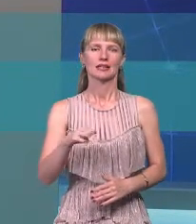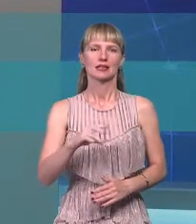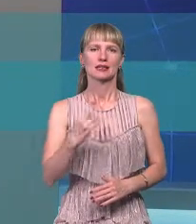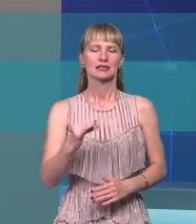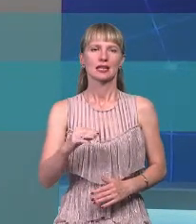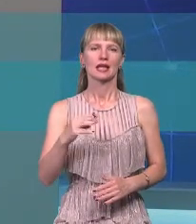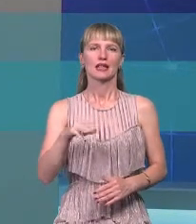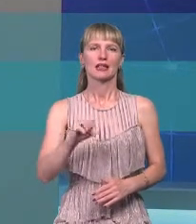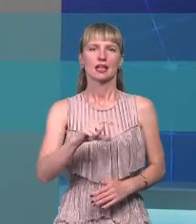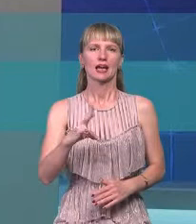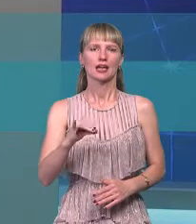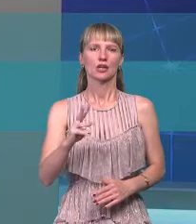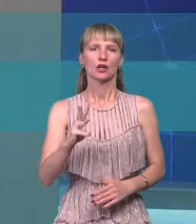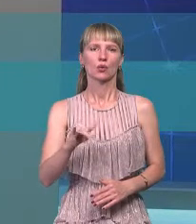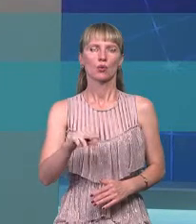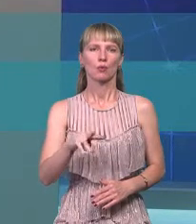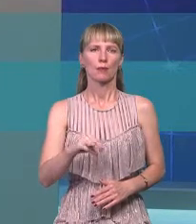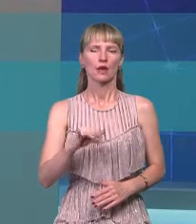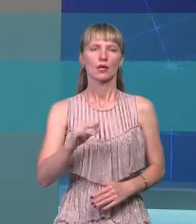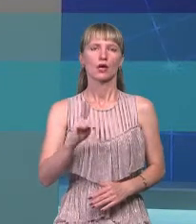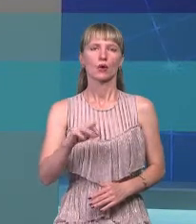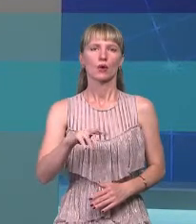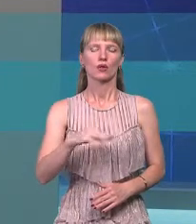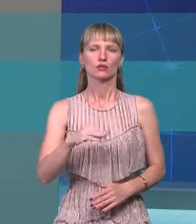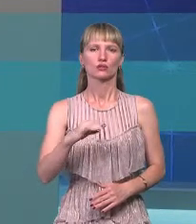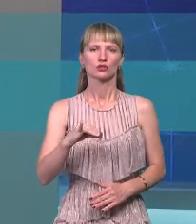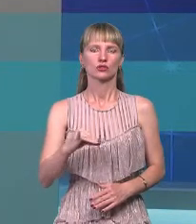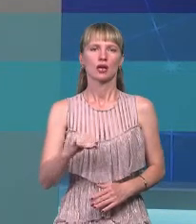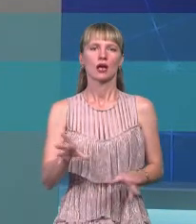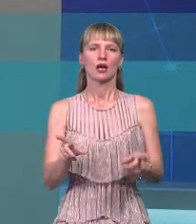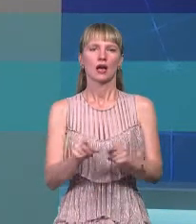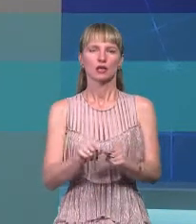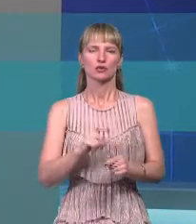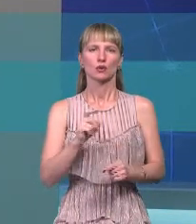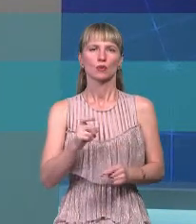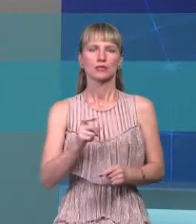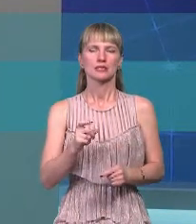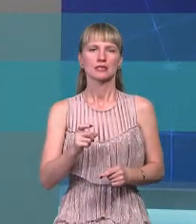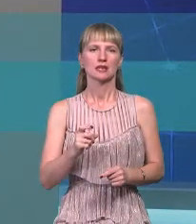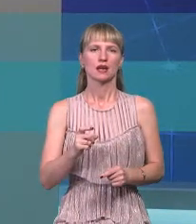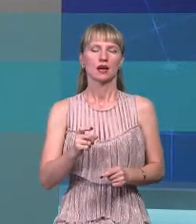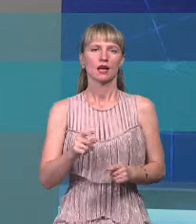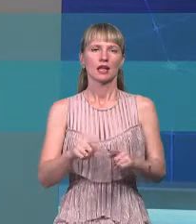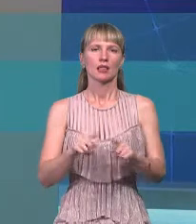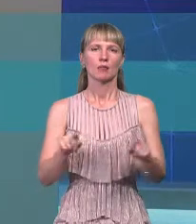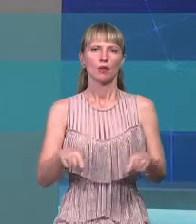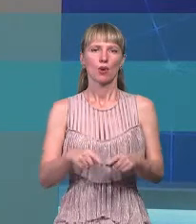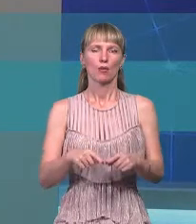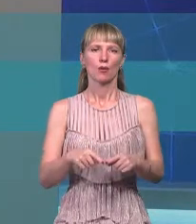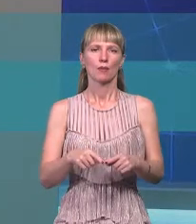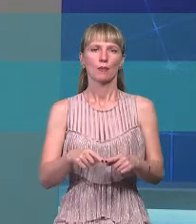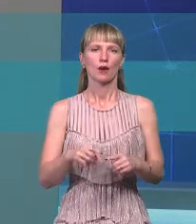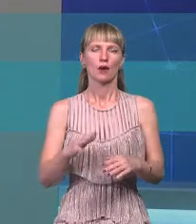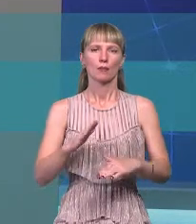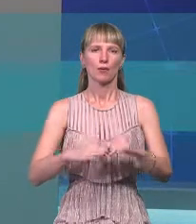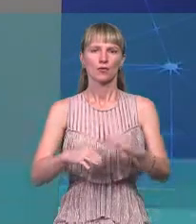які паралельно із дипломом кваліфікованого робітника чи молодшого спеціаліста дають і повну загальну середню освіту. І якщо